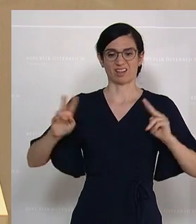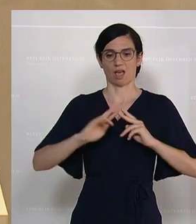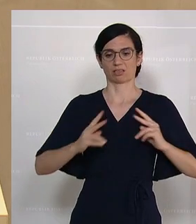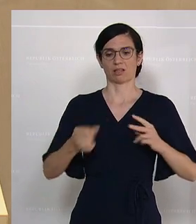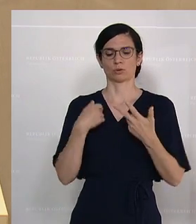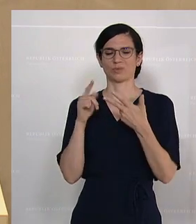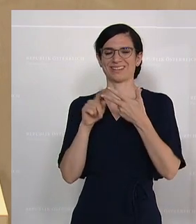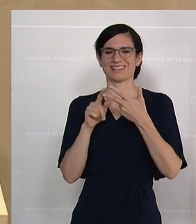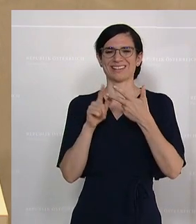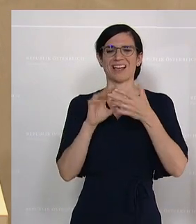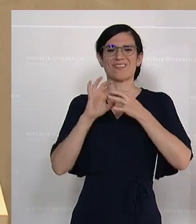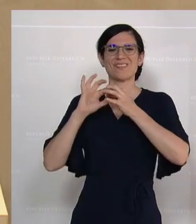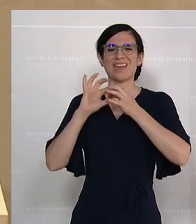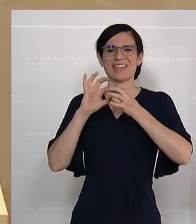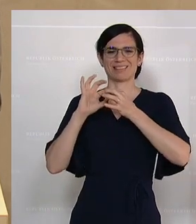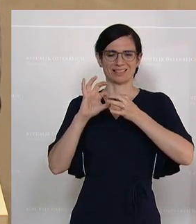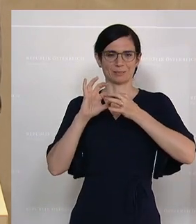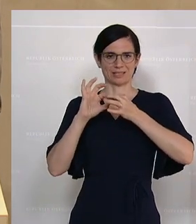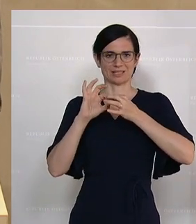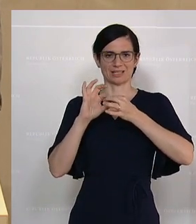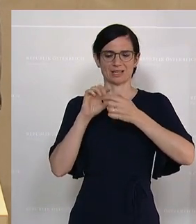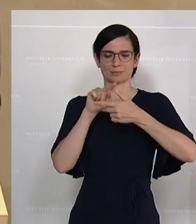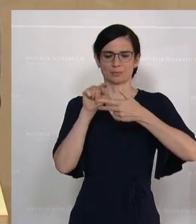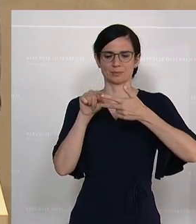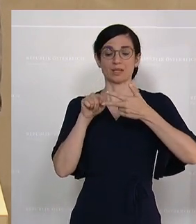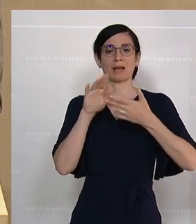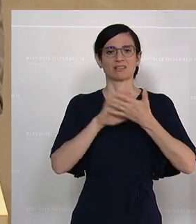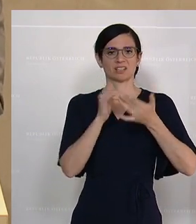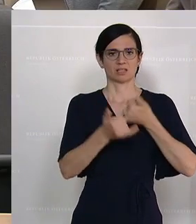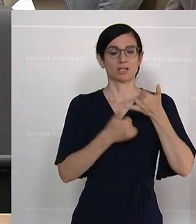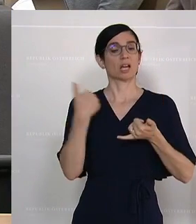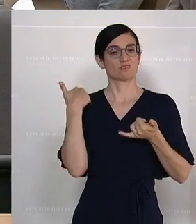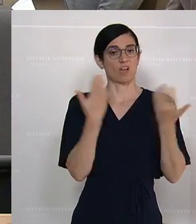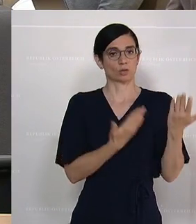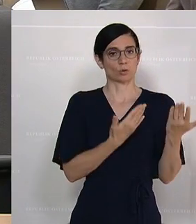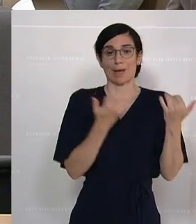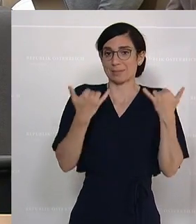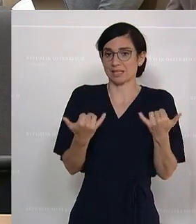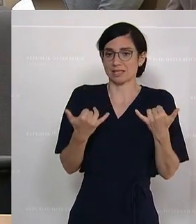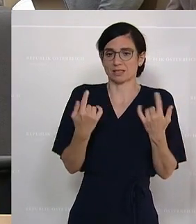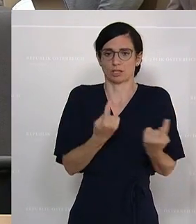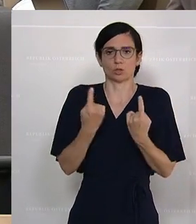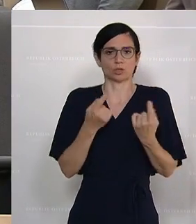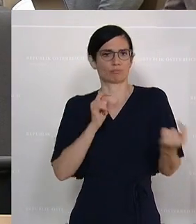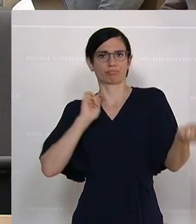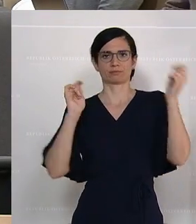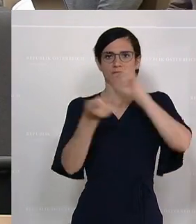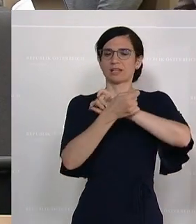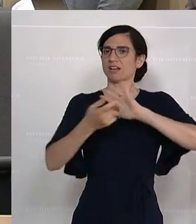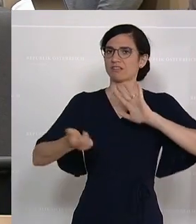verhältnismäßigkeit und das hat alles anfang des jahres gedulden aber die voraussetzungen haben sich geändert